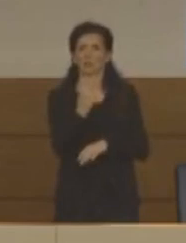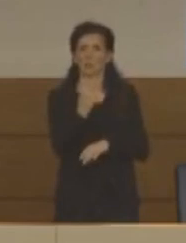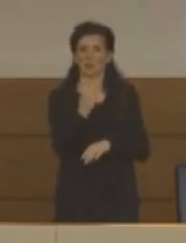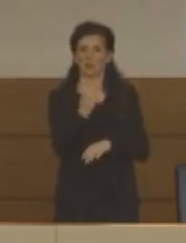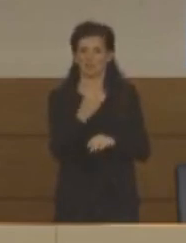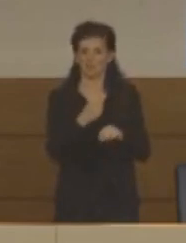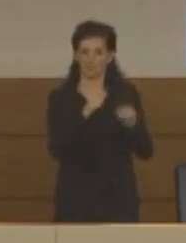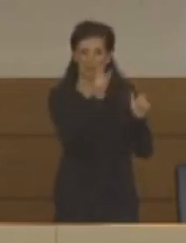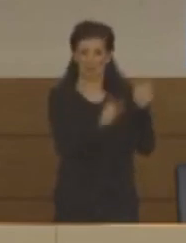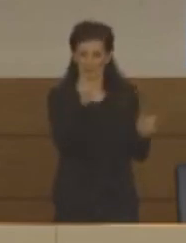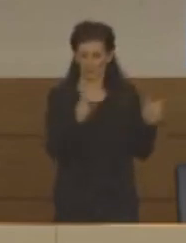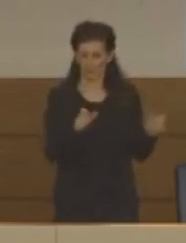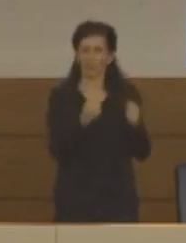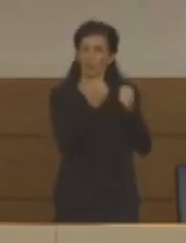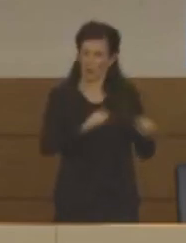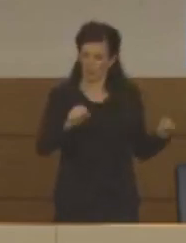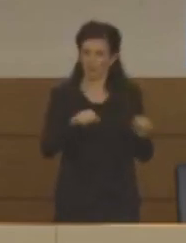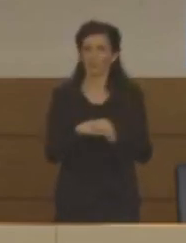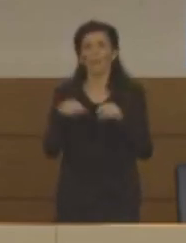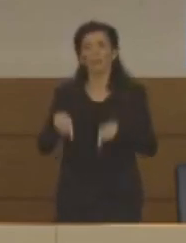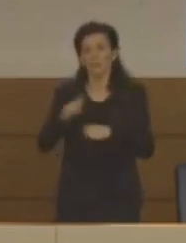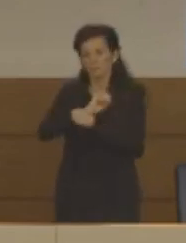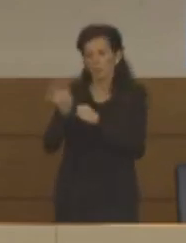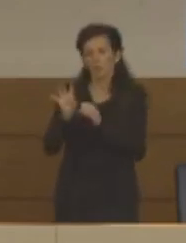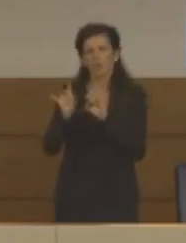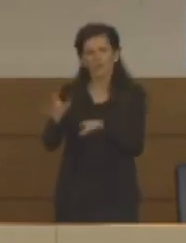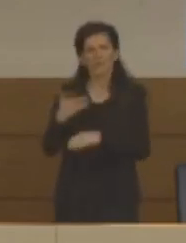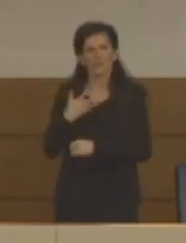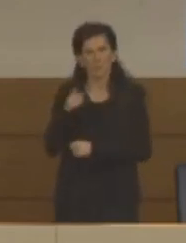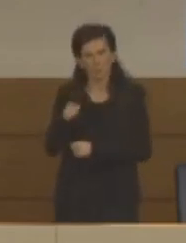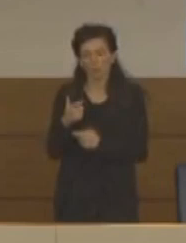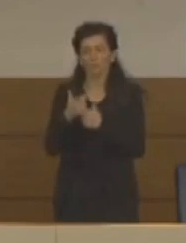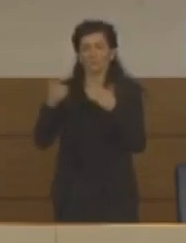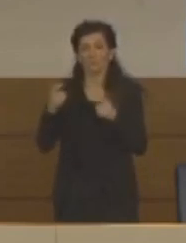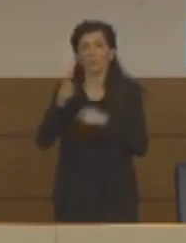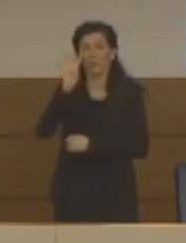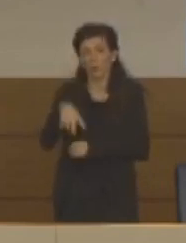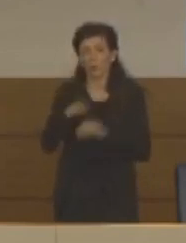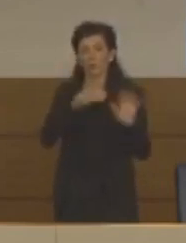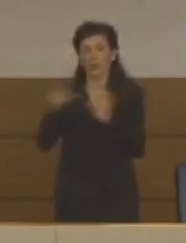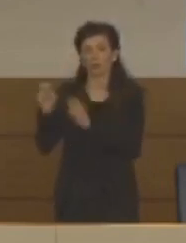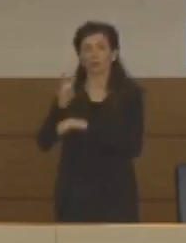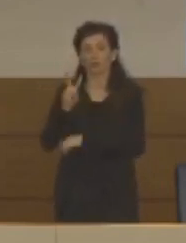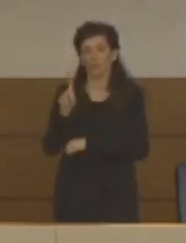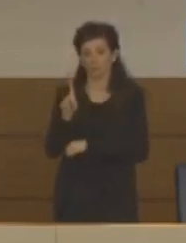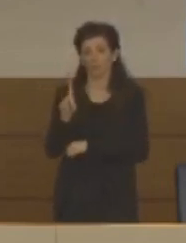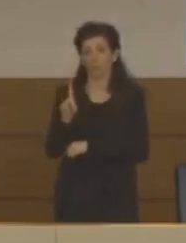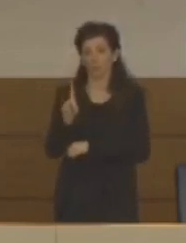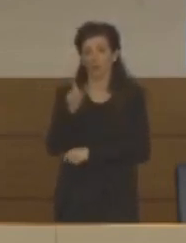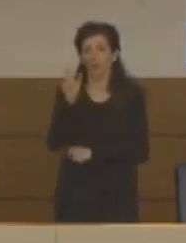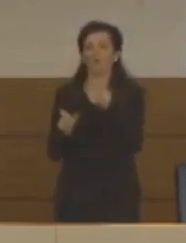il numero delle persone attualmente positive incrementa di 4.800 21